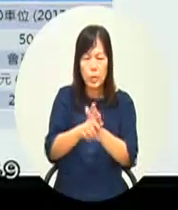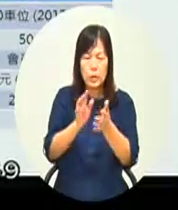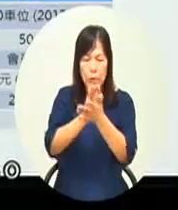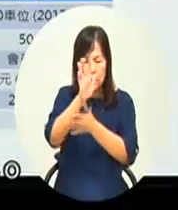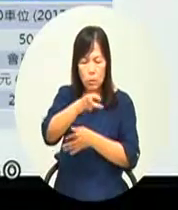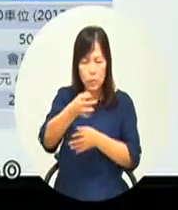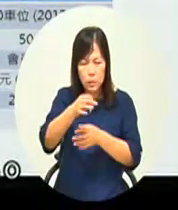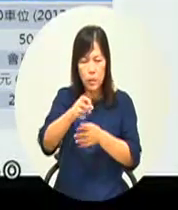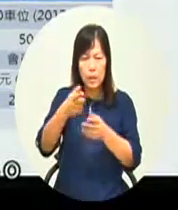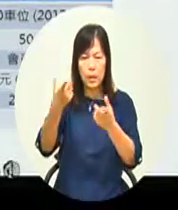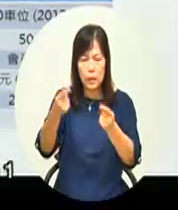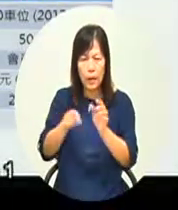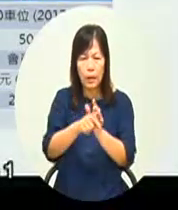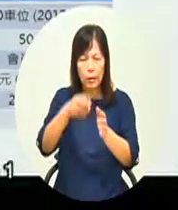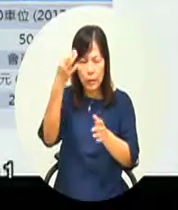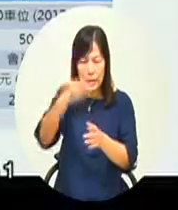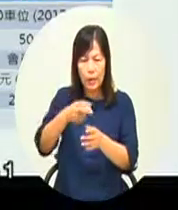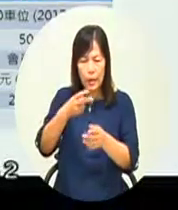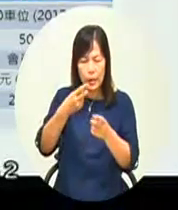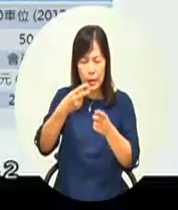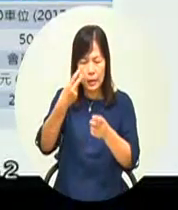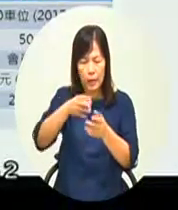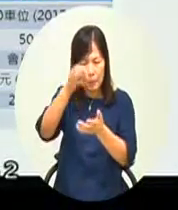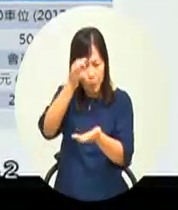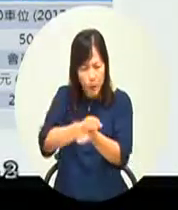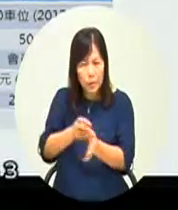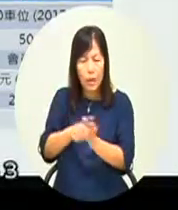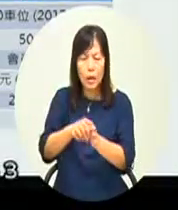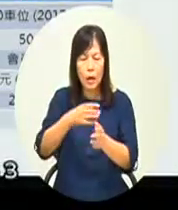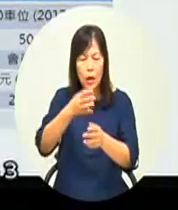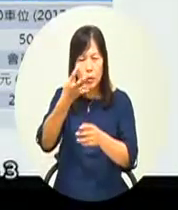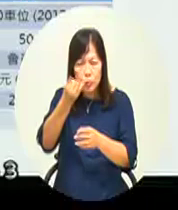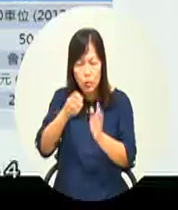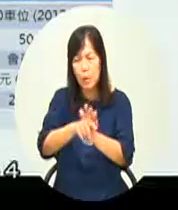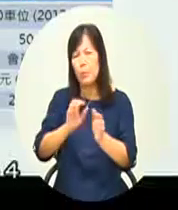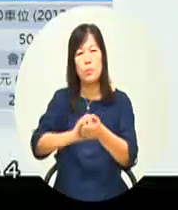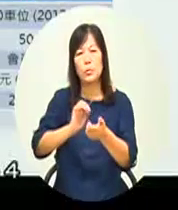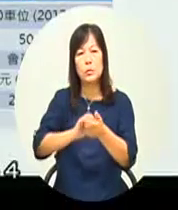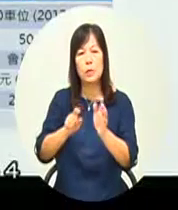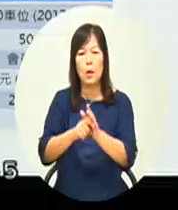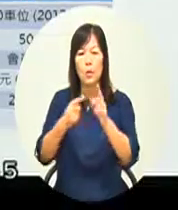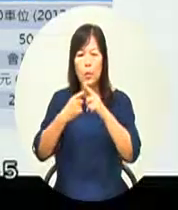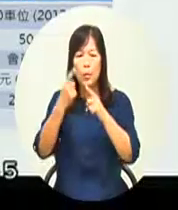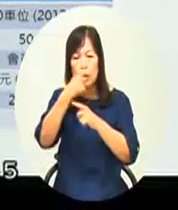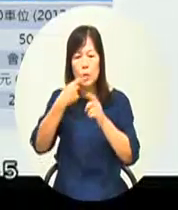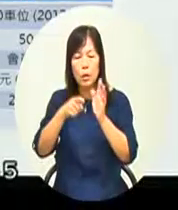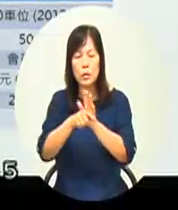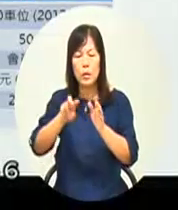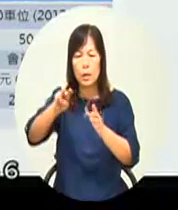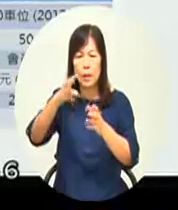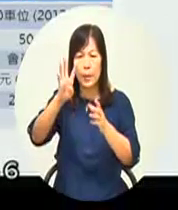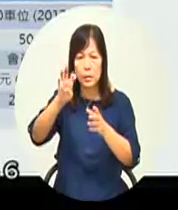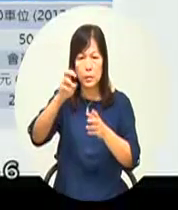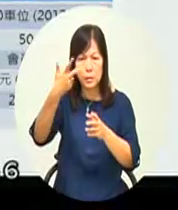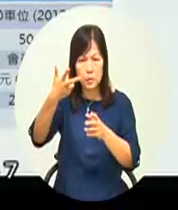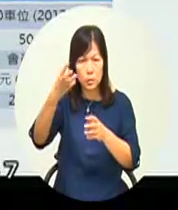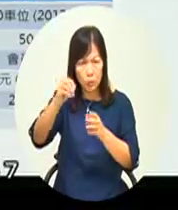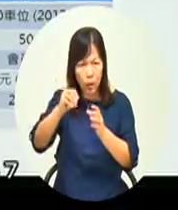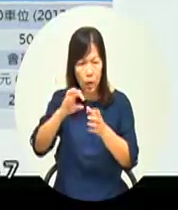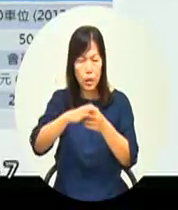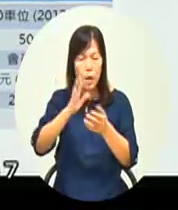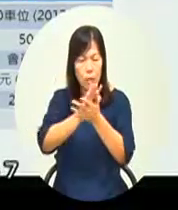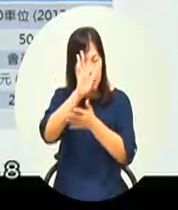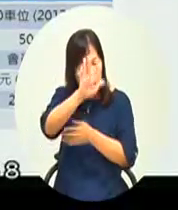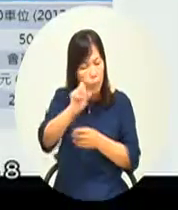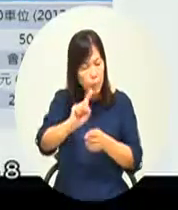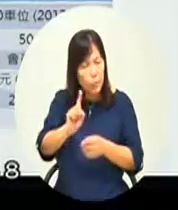价格，一定比这个价格还低。至于低多少，这个我们不确定。我们人口数是270万，我们未来是要采取什么样的一